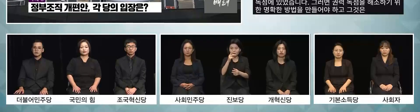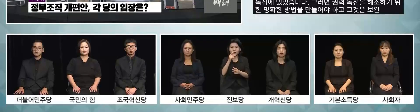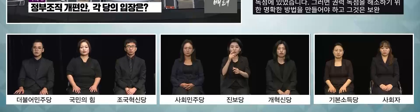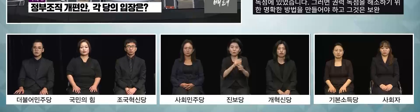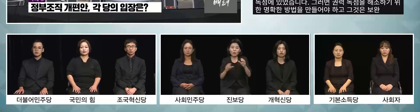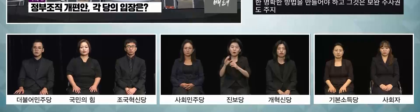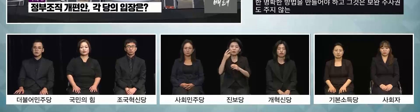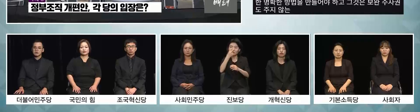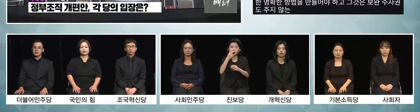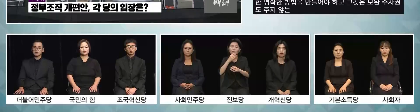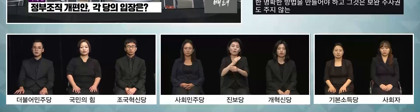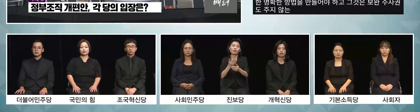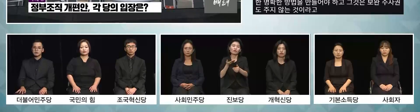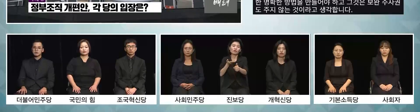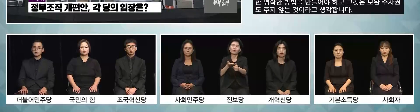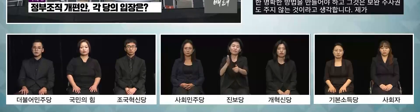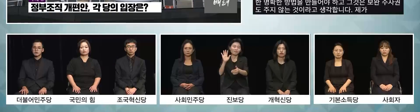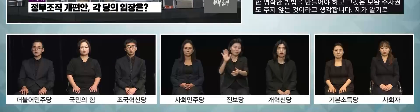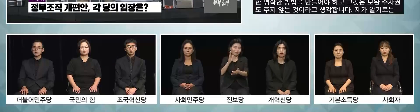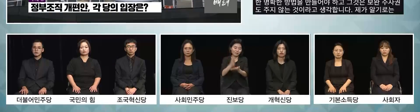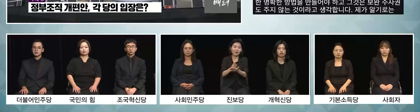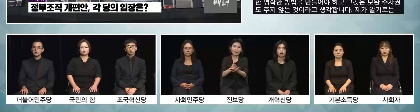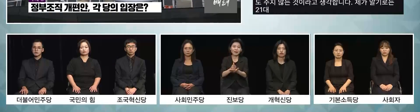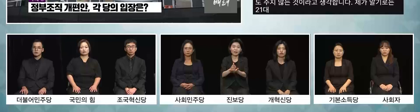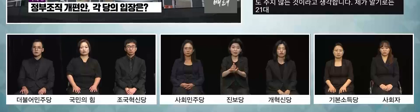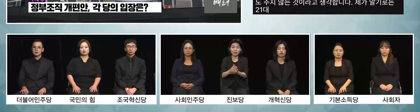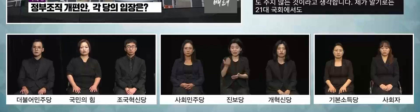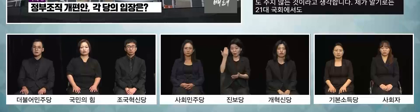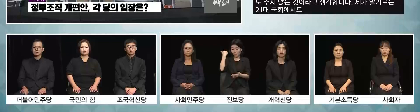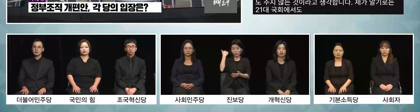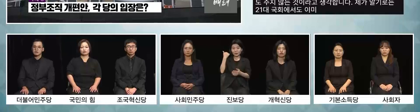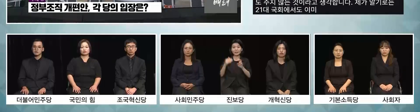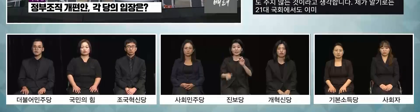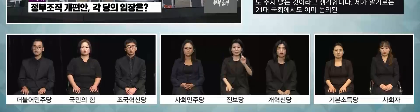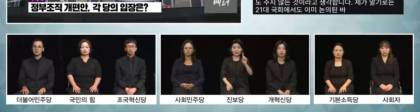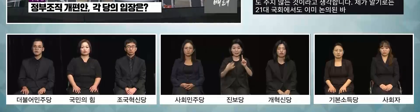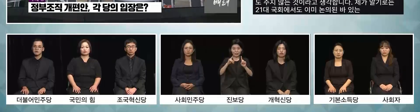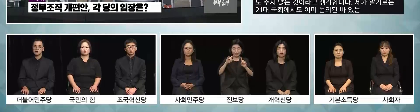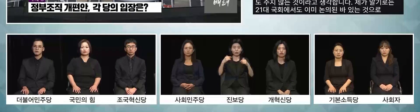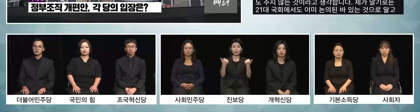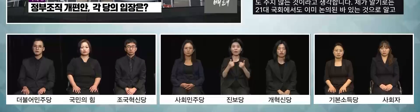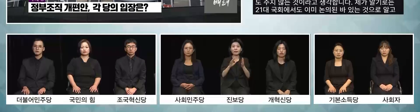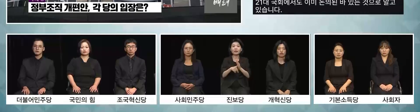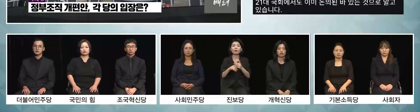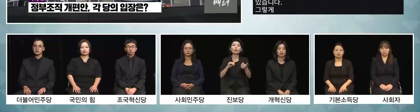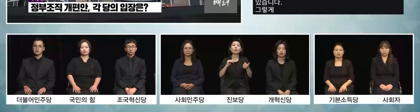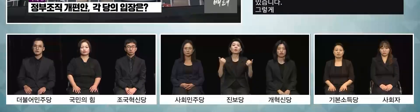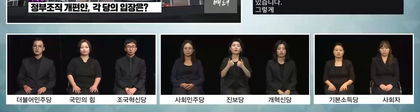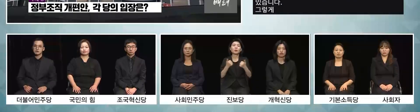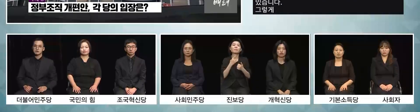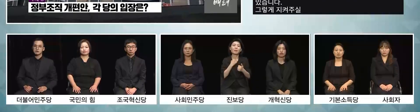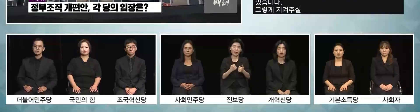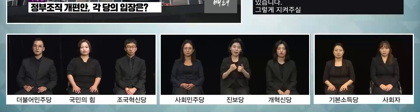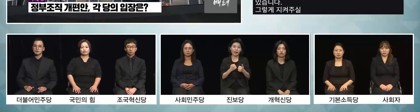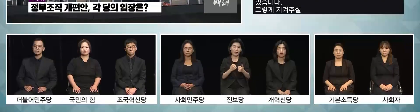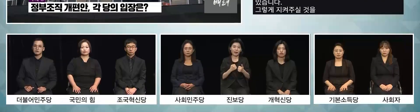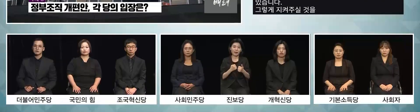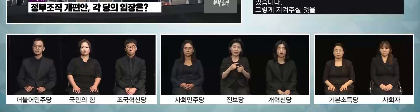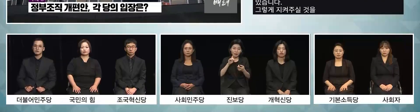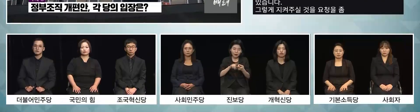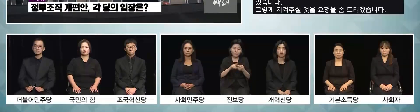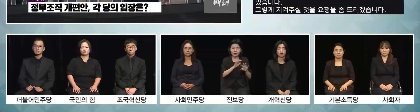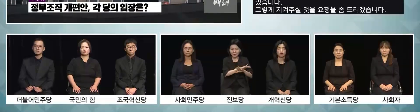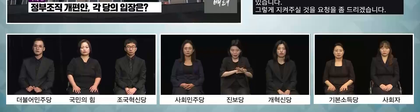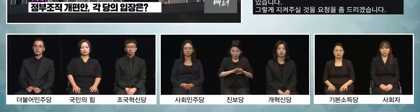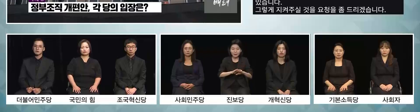알기로는 21대 국회에서도 이미 논의된 바 있는 것으로 알고 있습니다. 그렇게 지켜주실 것을 요청을 좀 드리겠습니다.